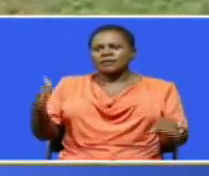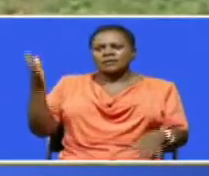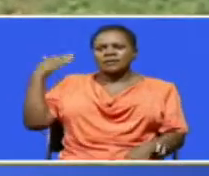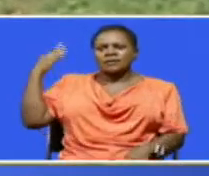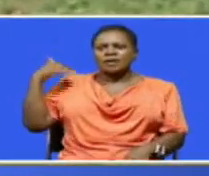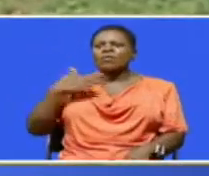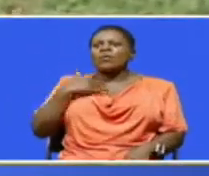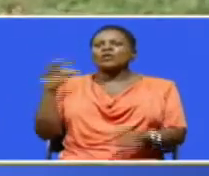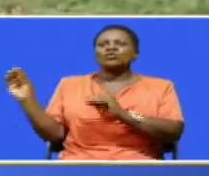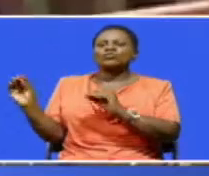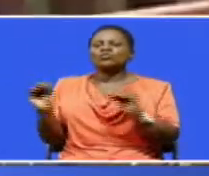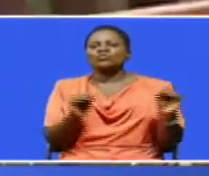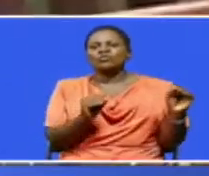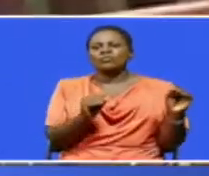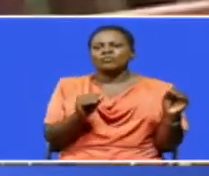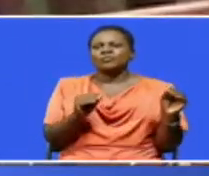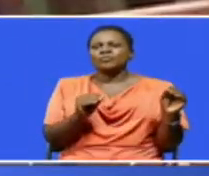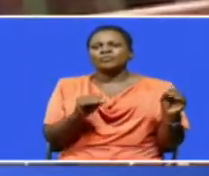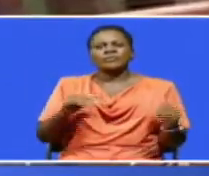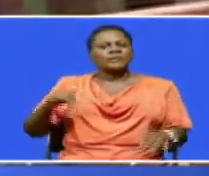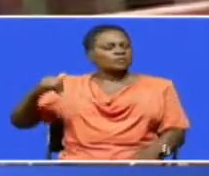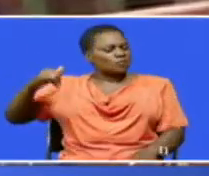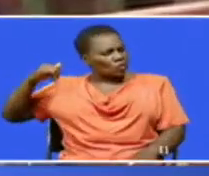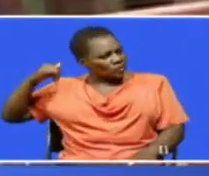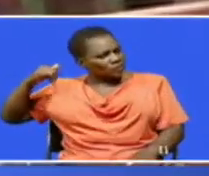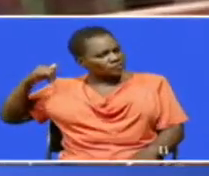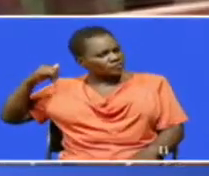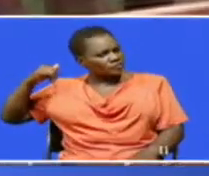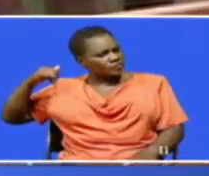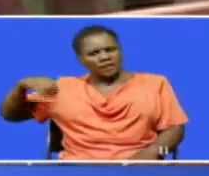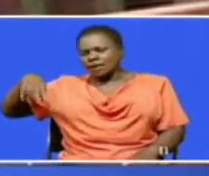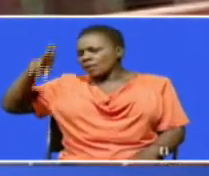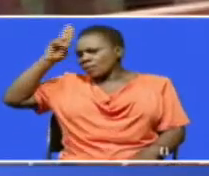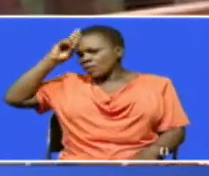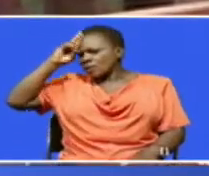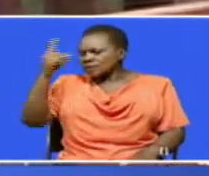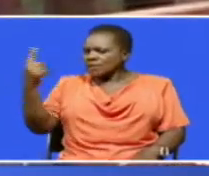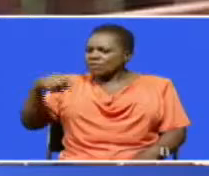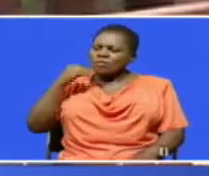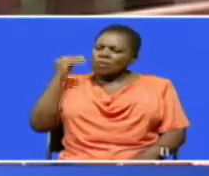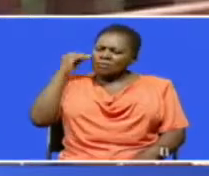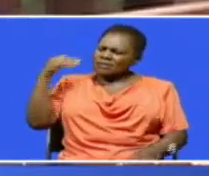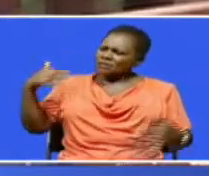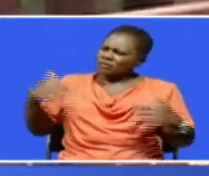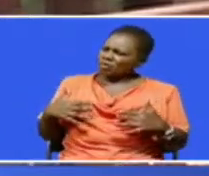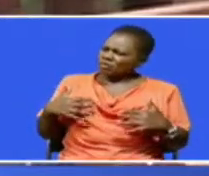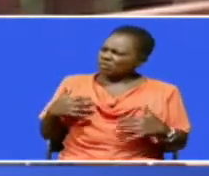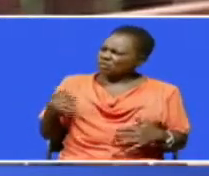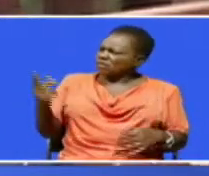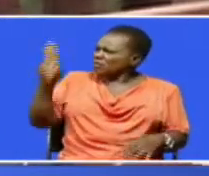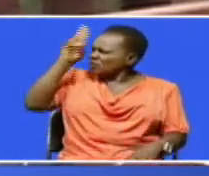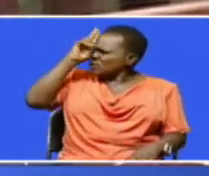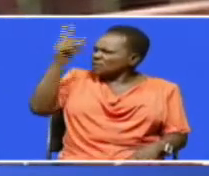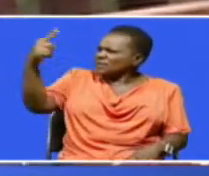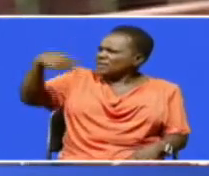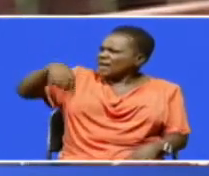na kutakiwa kuhama hapo. Nikapigiwa simu, maaskari wamekuja nyumbani. Sasa ndio nikashindwa, wamekuja kufanya